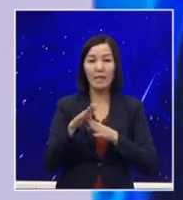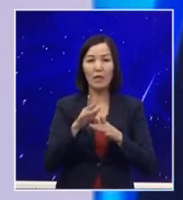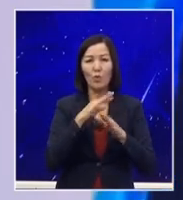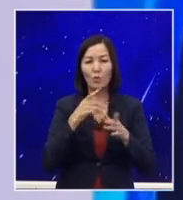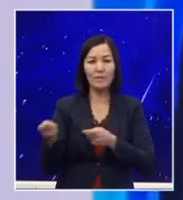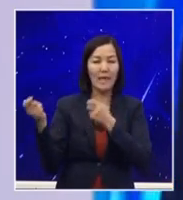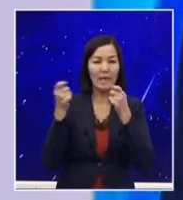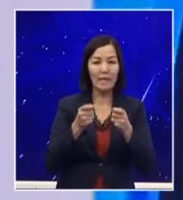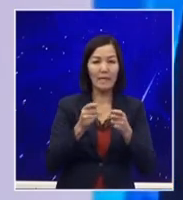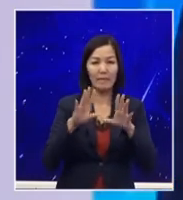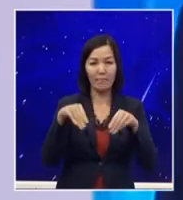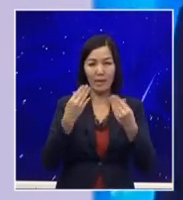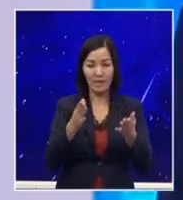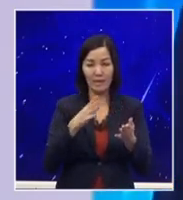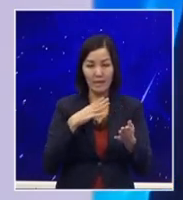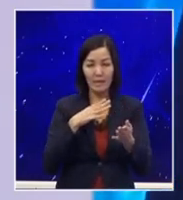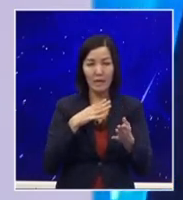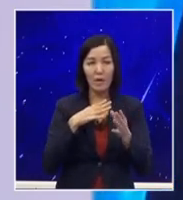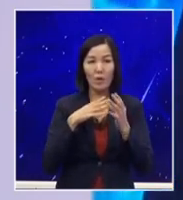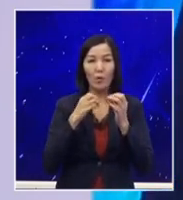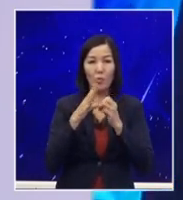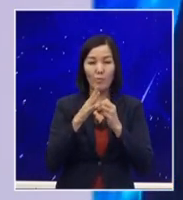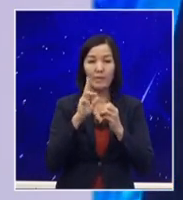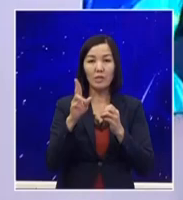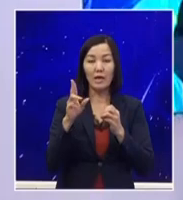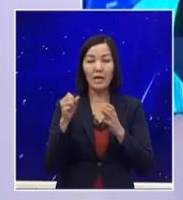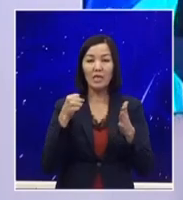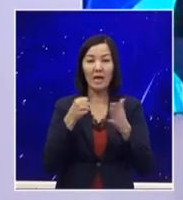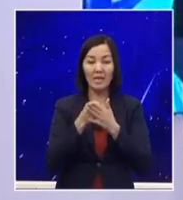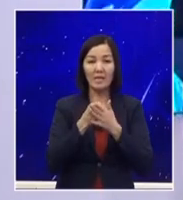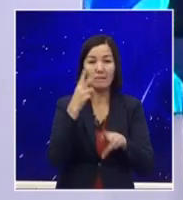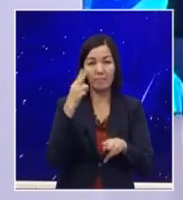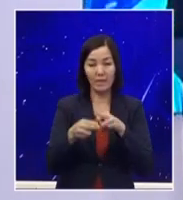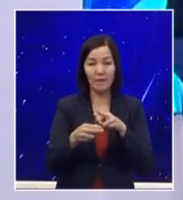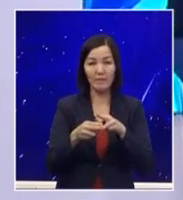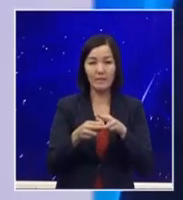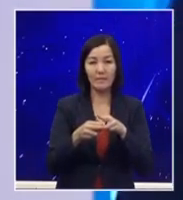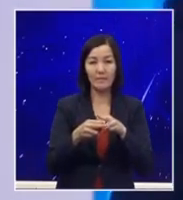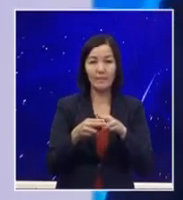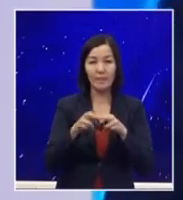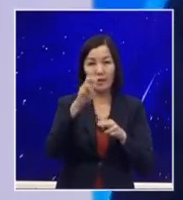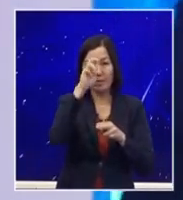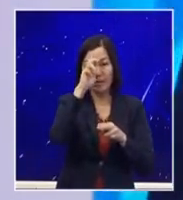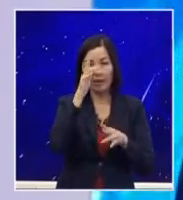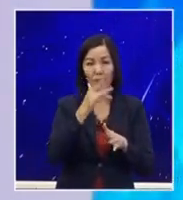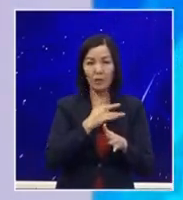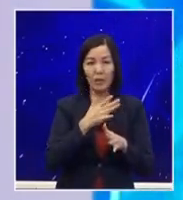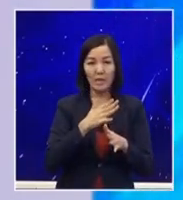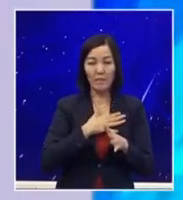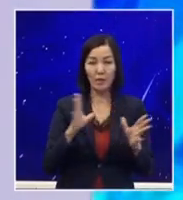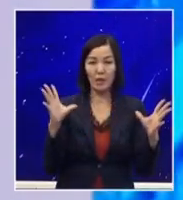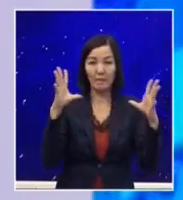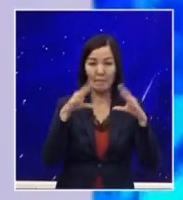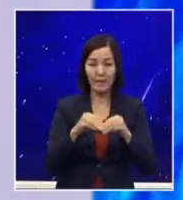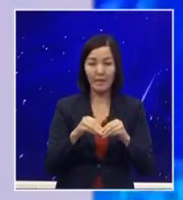келді, таратып бердік. Осы 15-ші қарашаға дейін бәрін бітіреміз. Государственное частное партнерство дейді ғой, соның арқасында